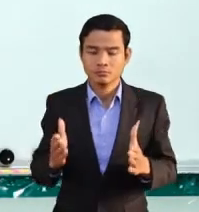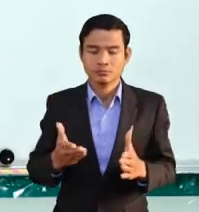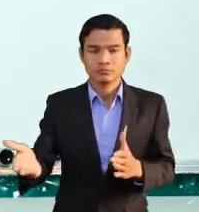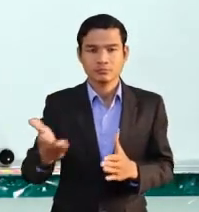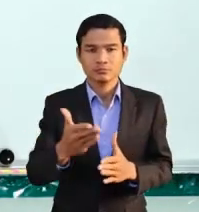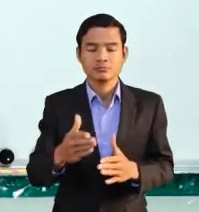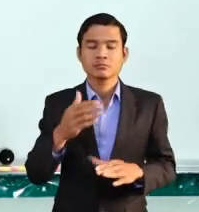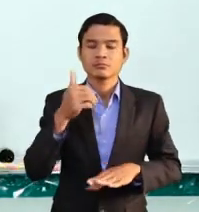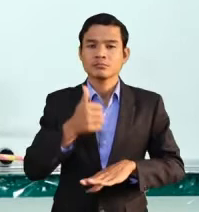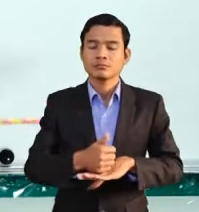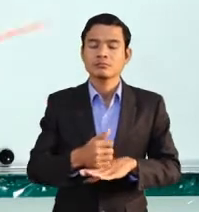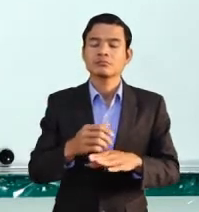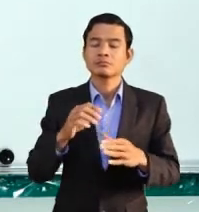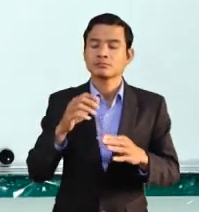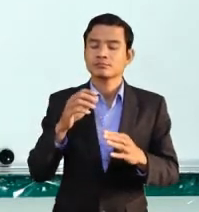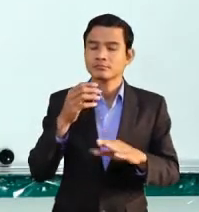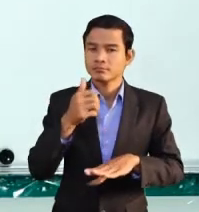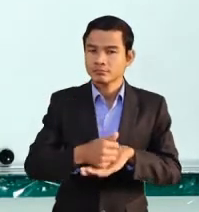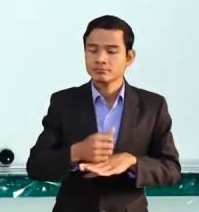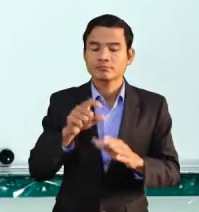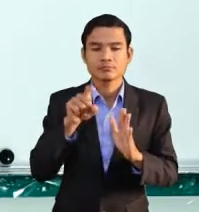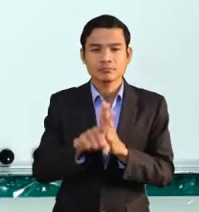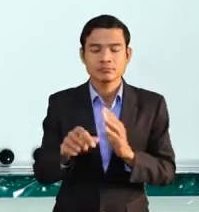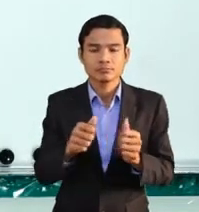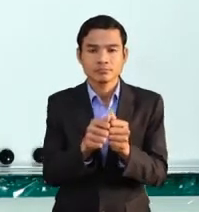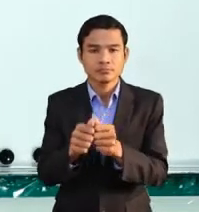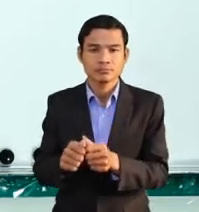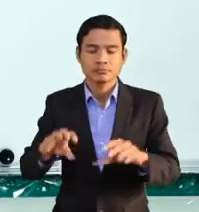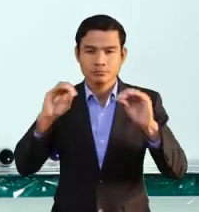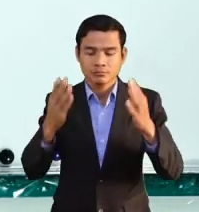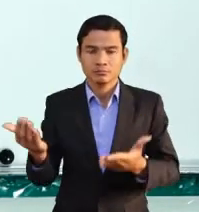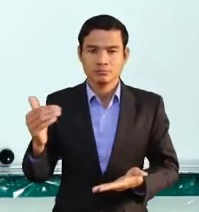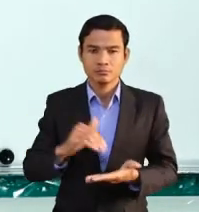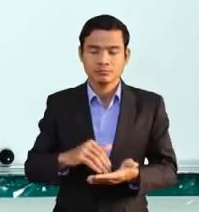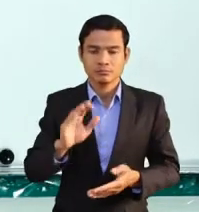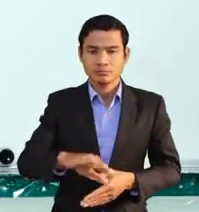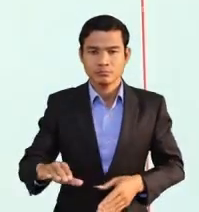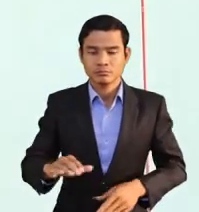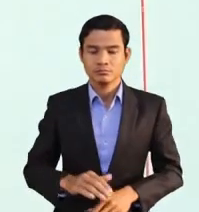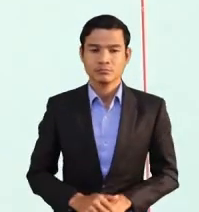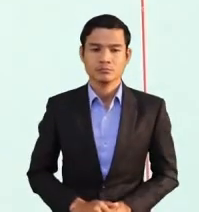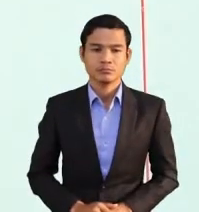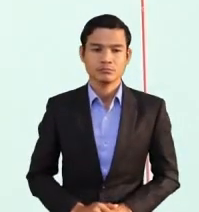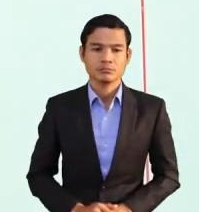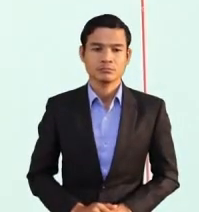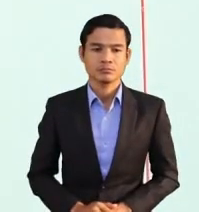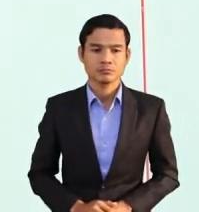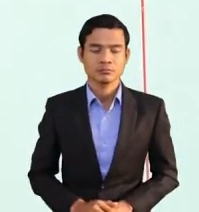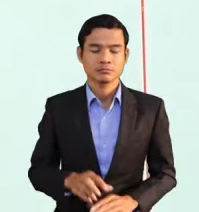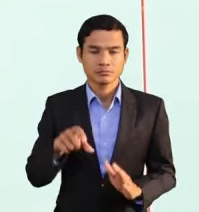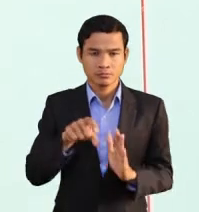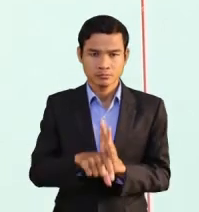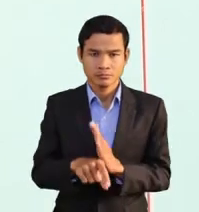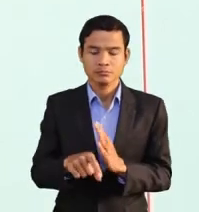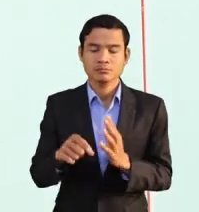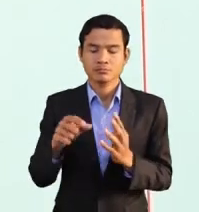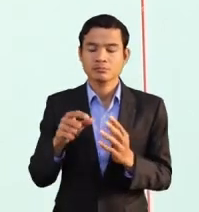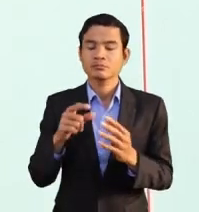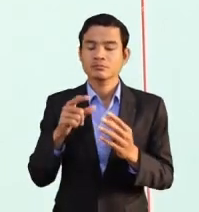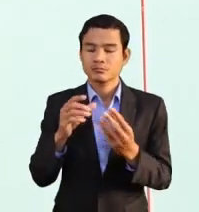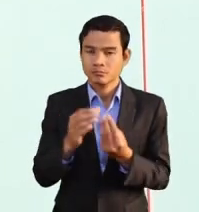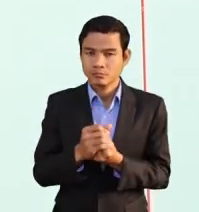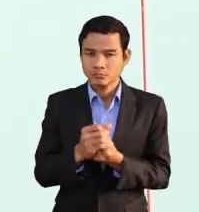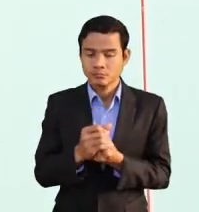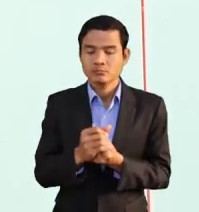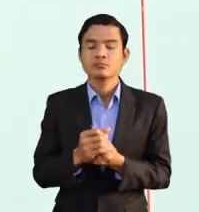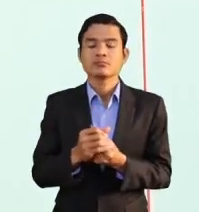an bà thiên chùm an chùm nón chương chùm mùi nâng nhạc cru mà đón tiệt hò ca cún chầm nuôn miên